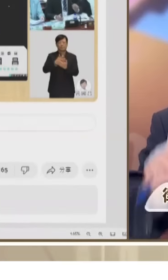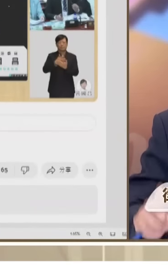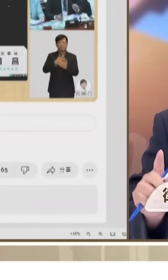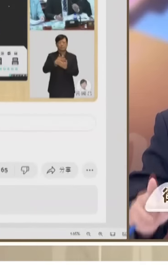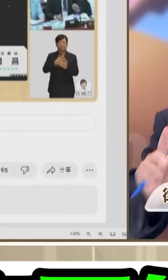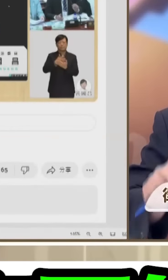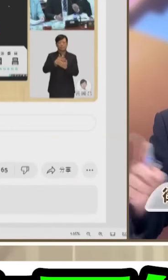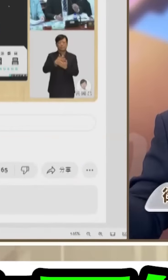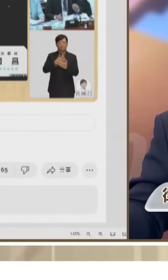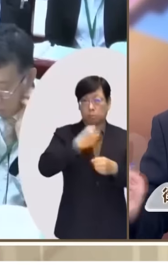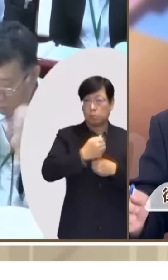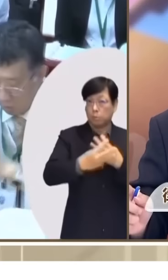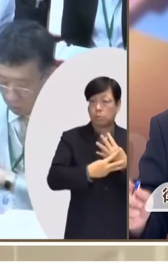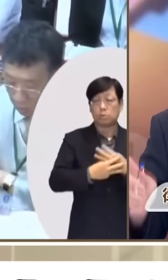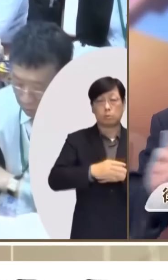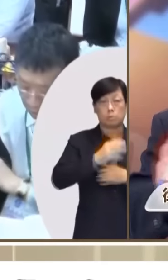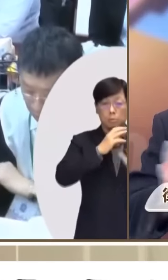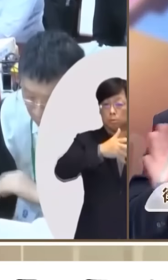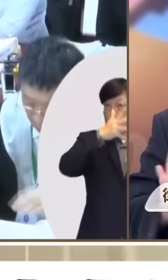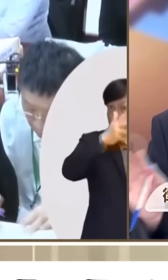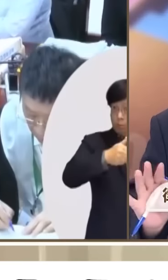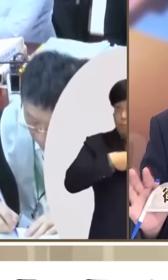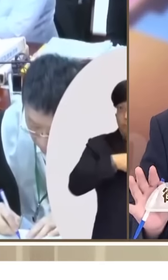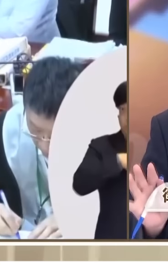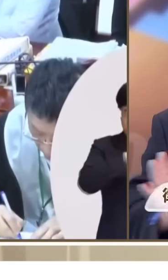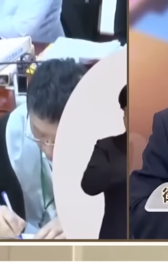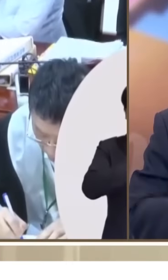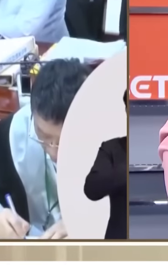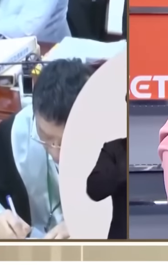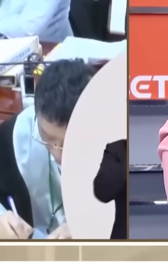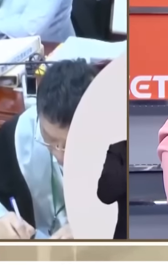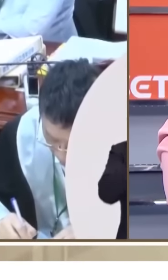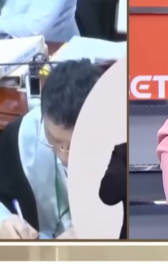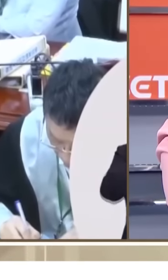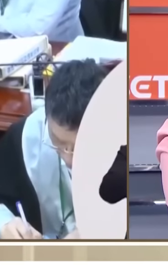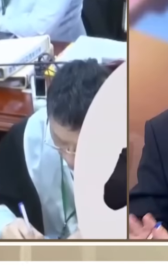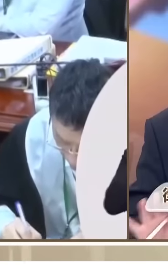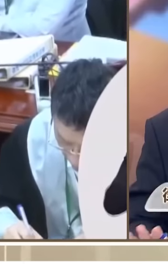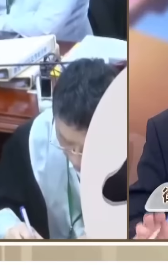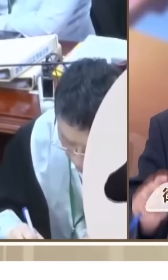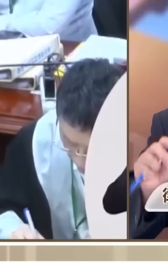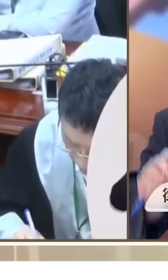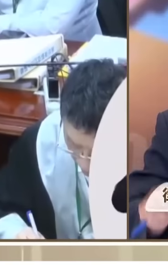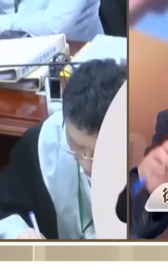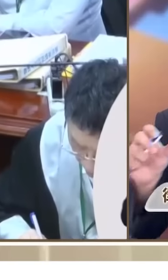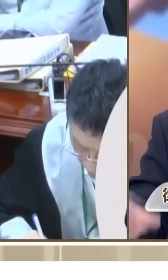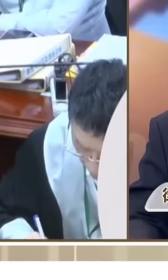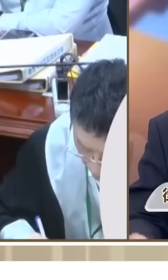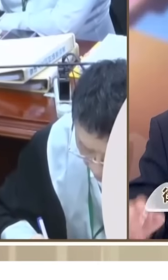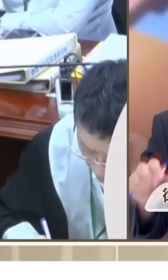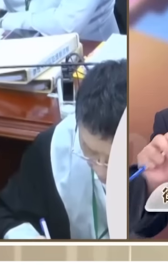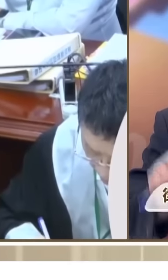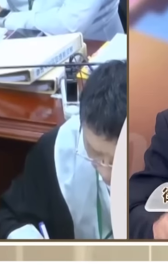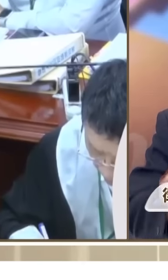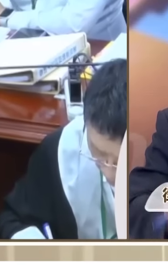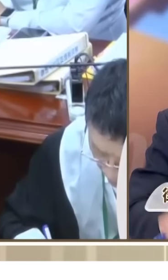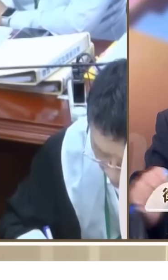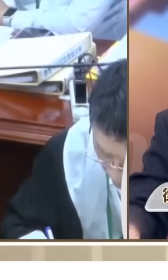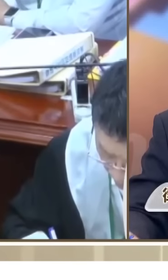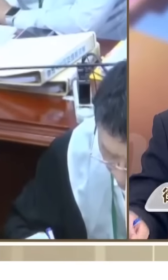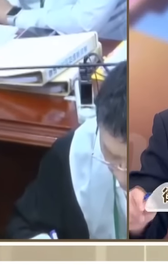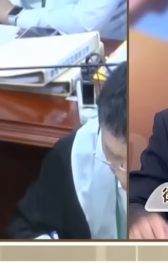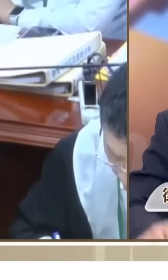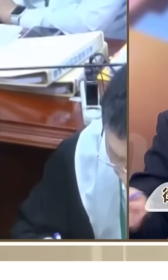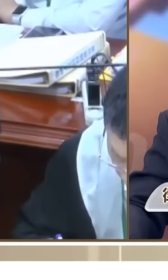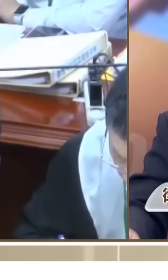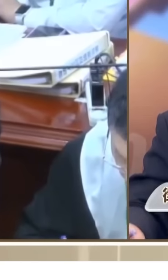开宗明义就跟你说绿能你不能，代表什么？他不是跟你谈宪法的吗？他没有谈，没有要谈法律的意思。一开始说做这样的下标，后面大法官问你